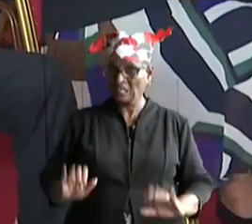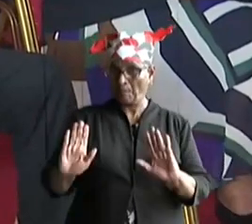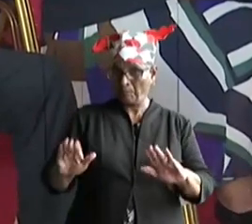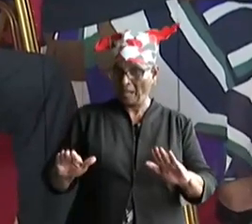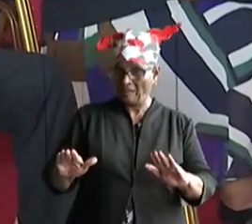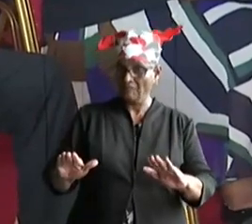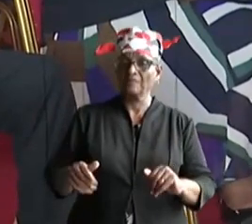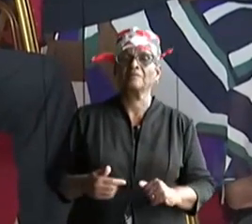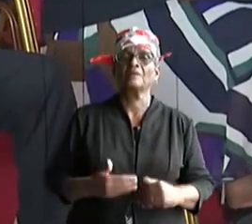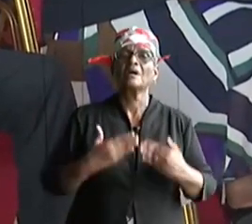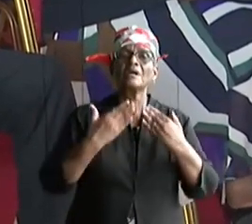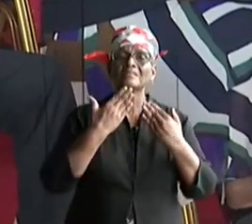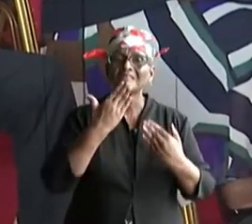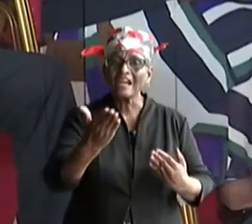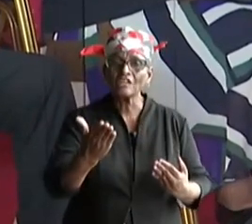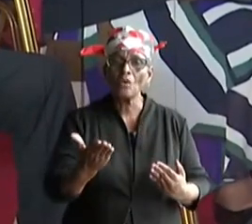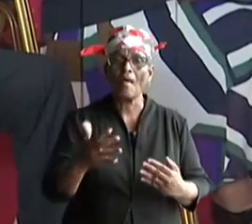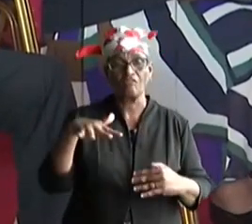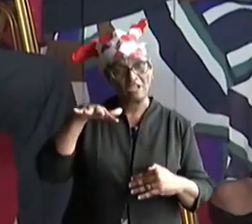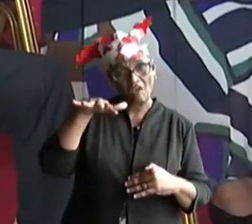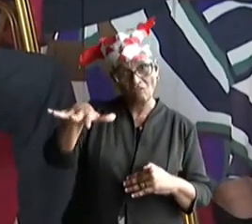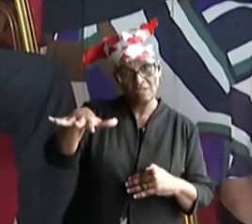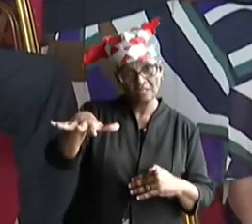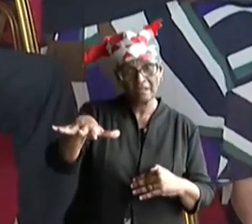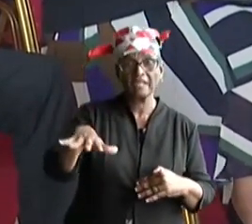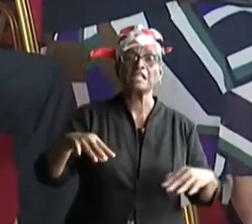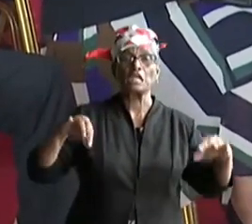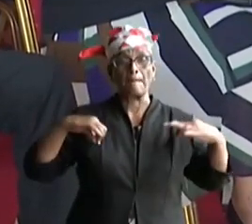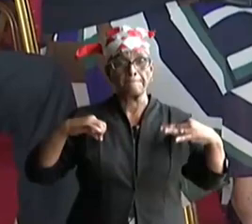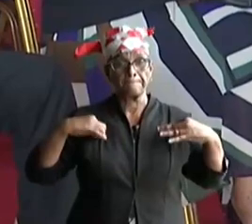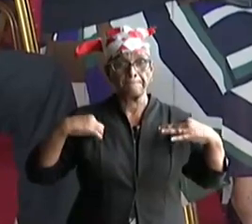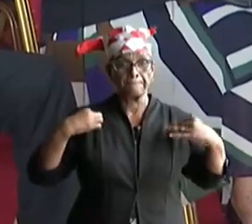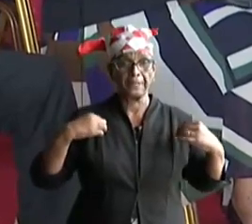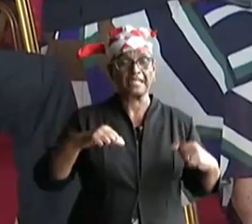en wens u een prettige residentie toe